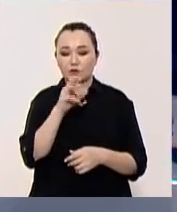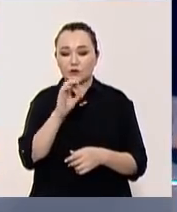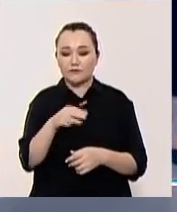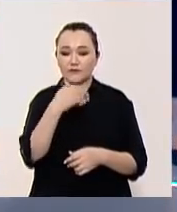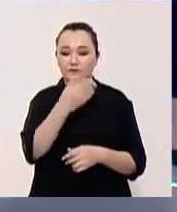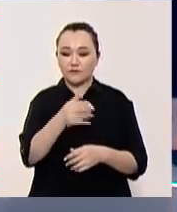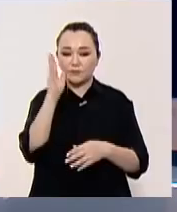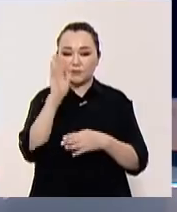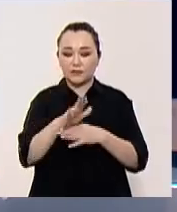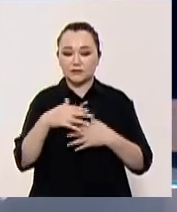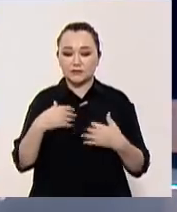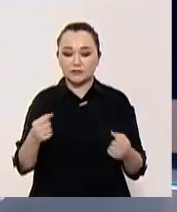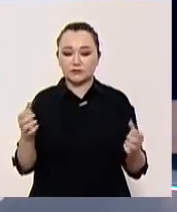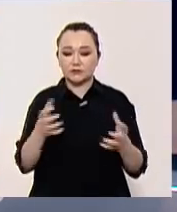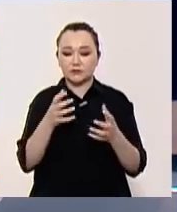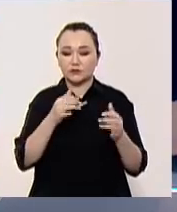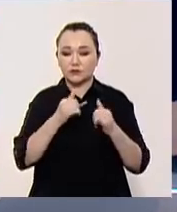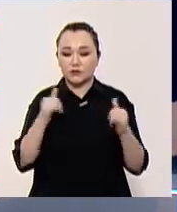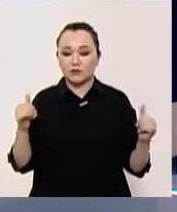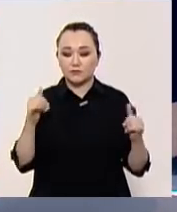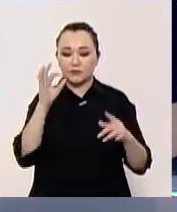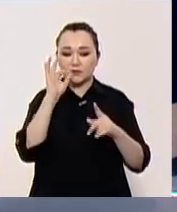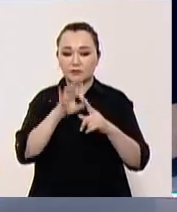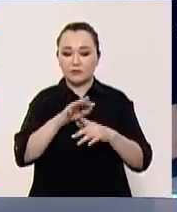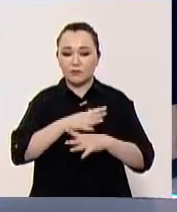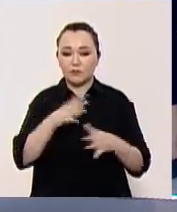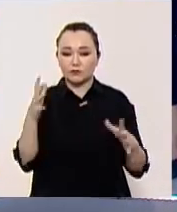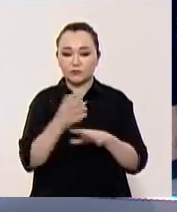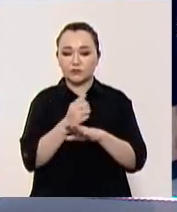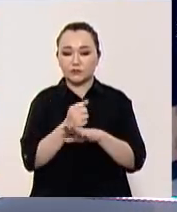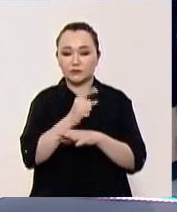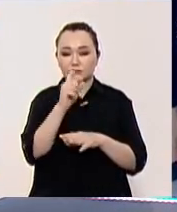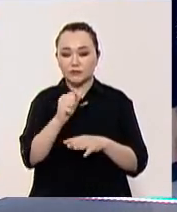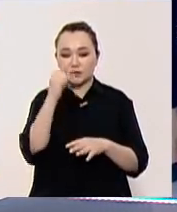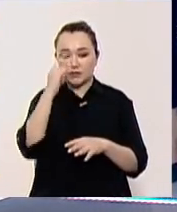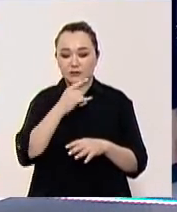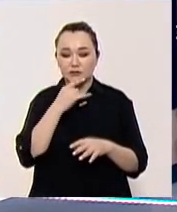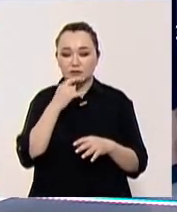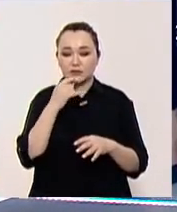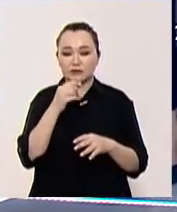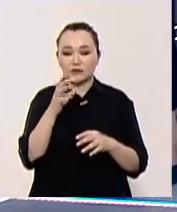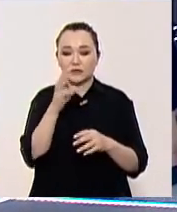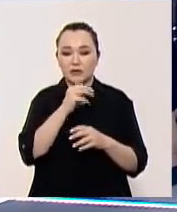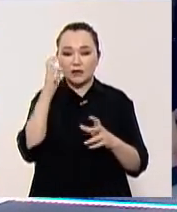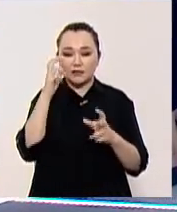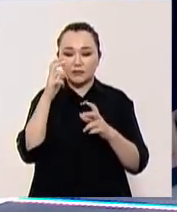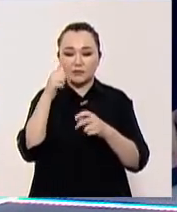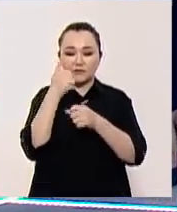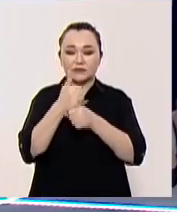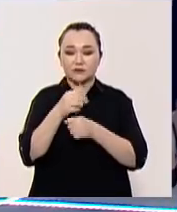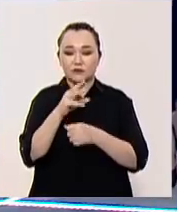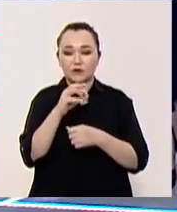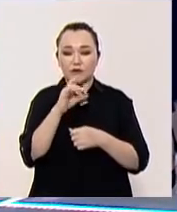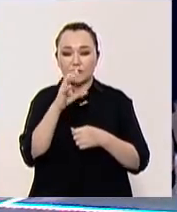Тоқаевтың қаулысымен денсаулық сақтау саласын дамытудағы аса үздік жетістіктер үшін Қазақ тағамтану академиясының президенті